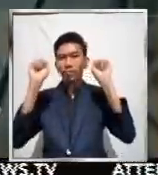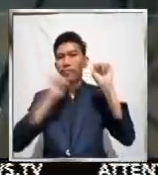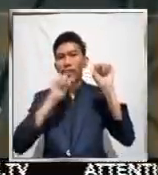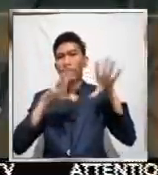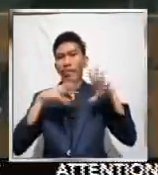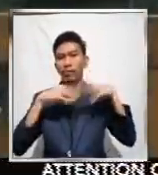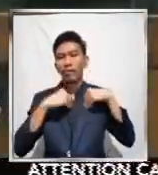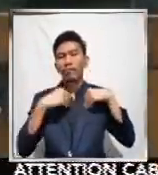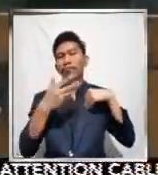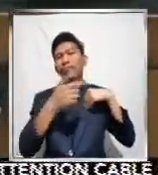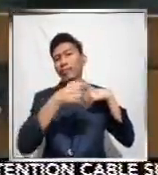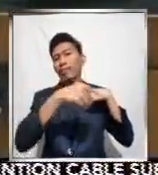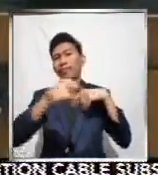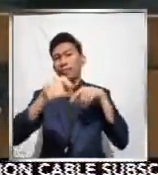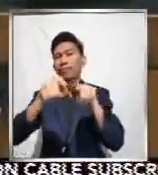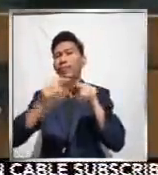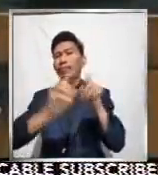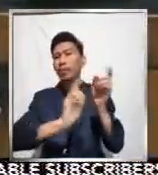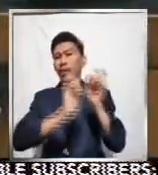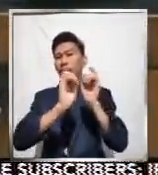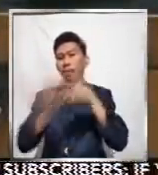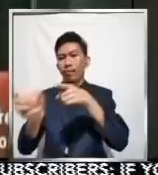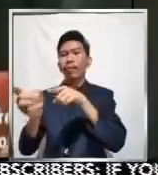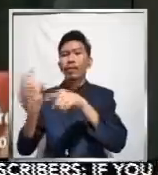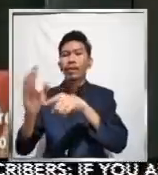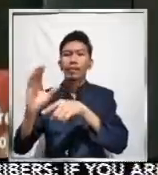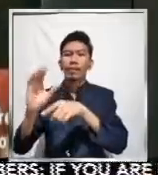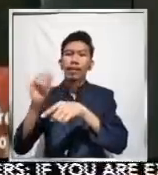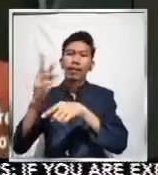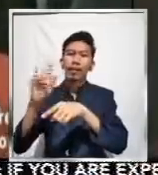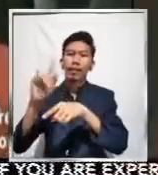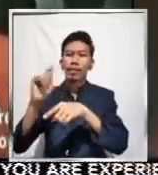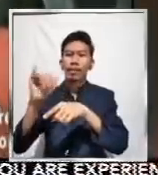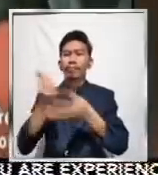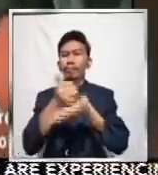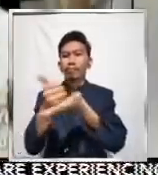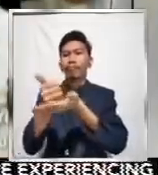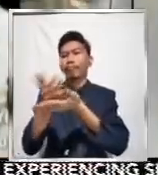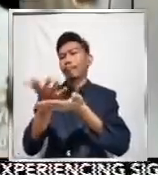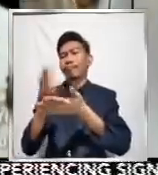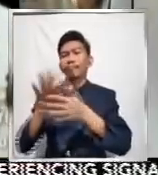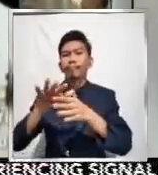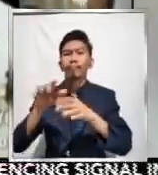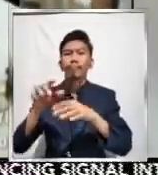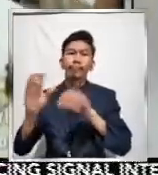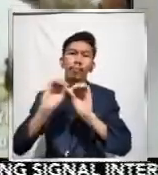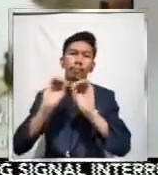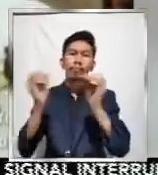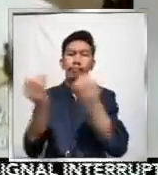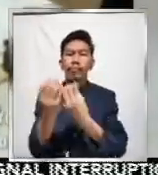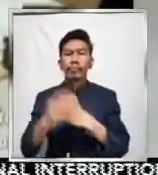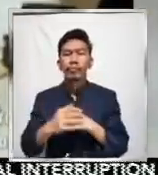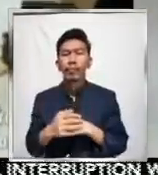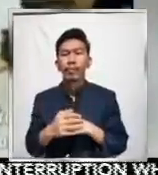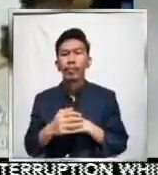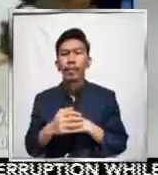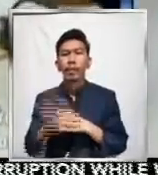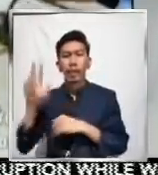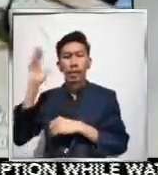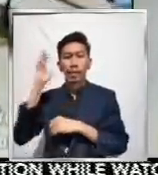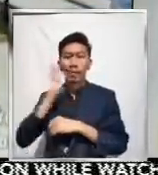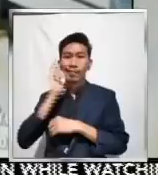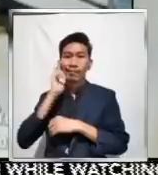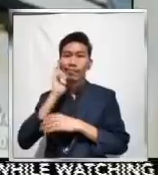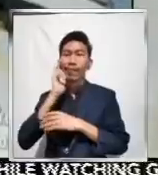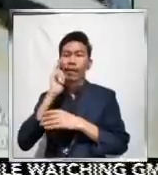pong dahilan, Mr. Chair. It was really overlooked. Bukod kay Pangulong Duterte, may ibang kandidato pa raw ang hindi na i-ere ang ilang ads